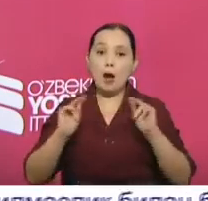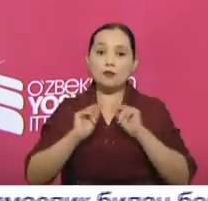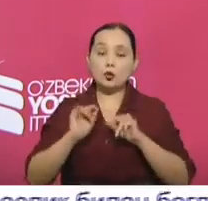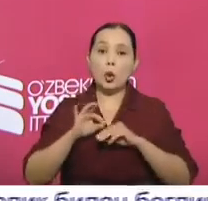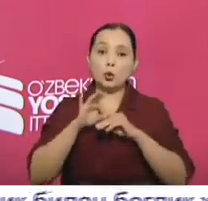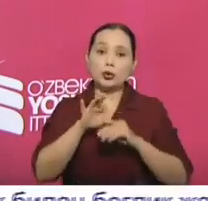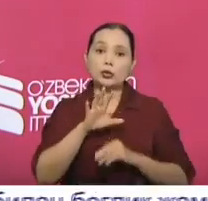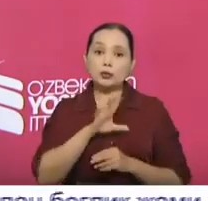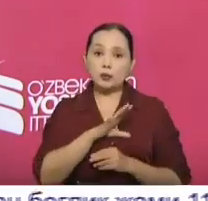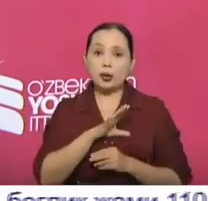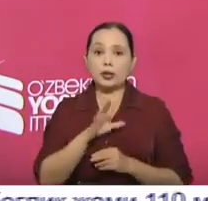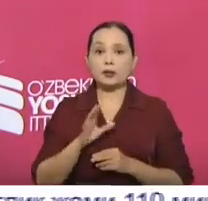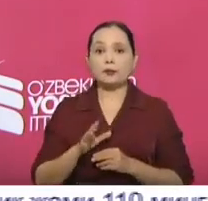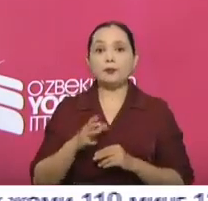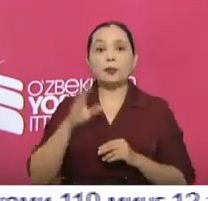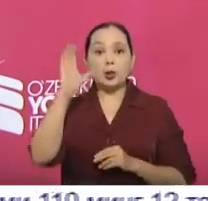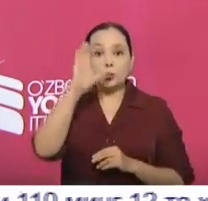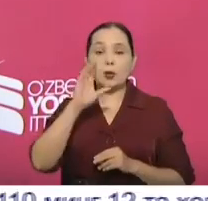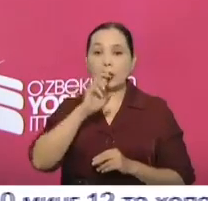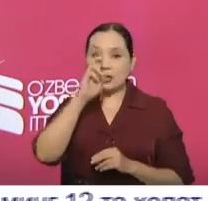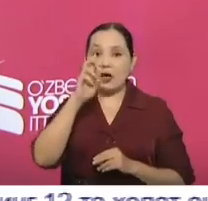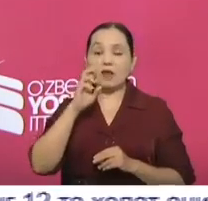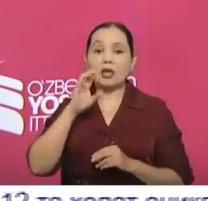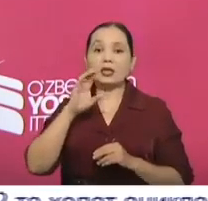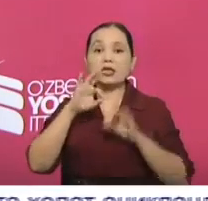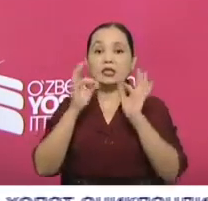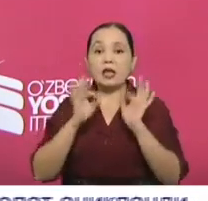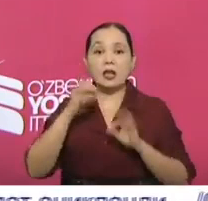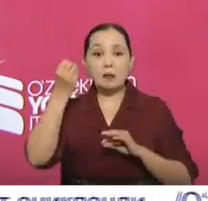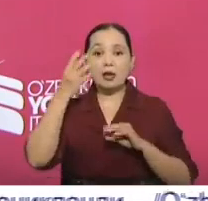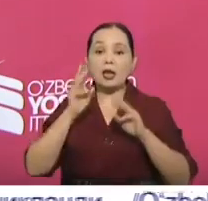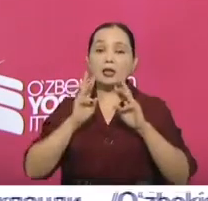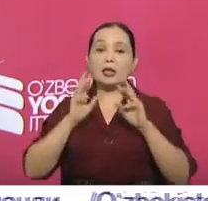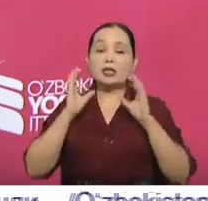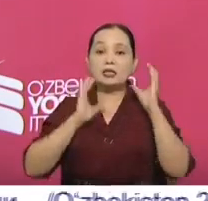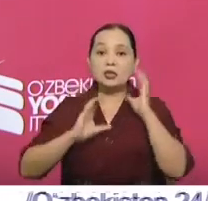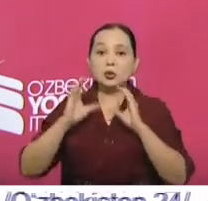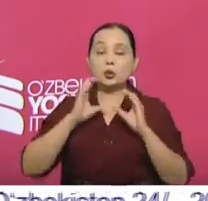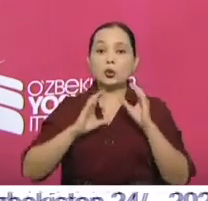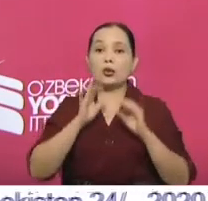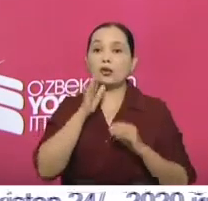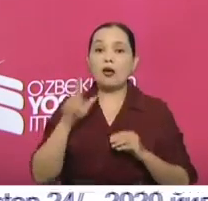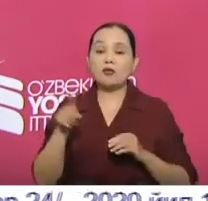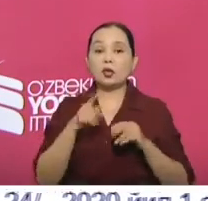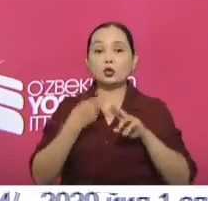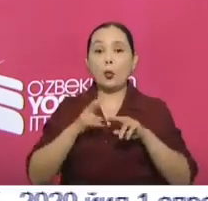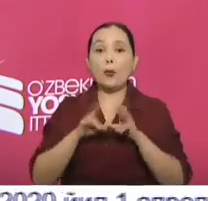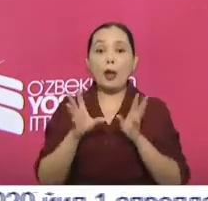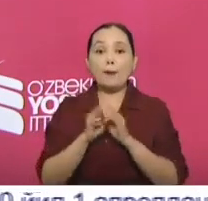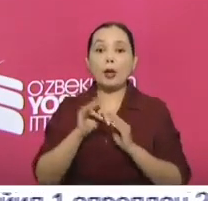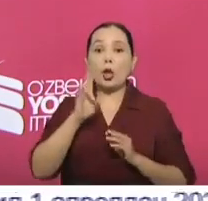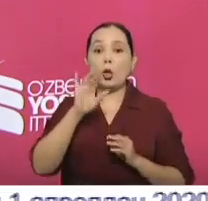маърузаларини ўтказиб келишмоқда. Ўзбекистон давлат санъат ва маданият институтининг Фарғона минтақавий филиалида, шу билан биргаликда